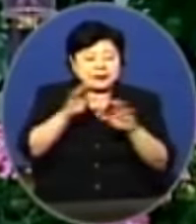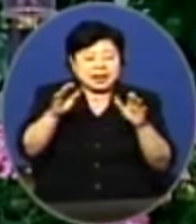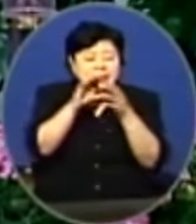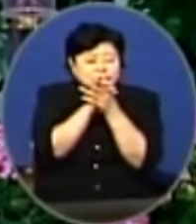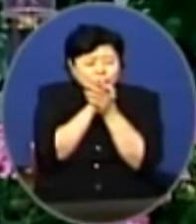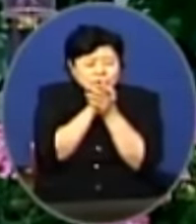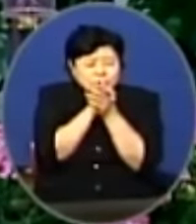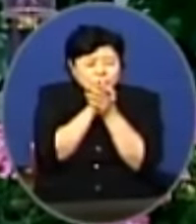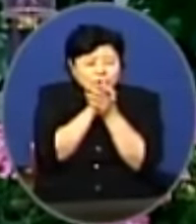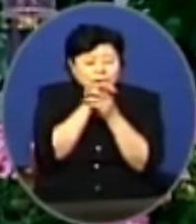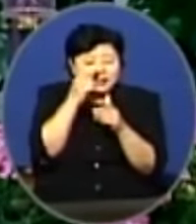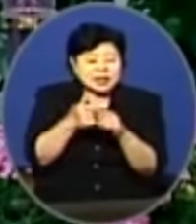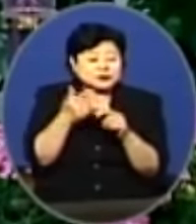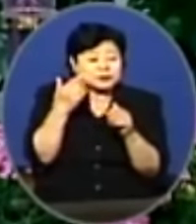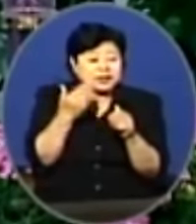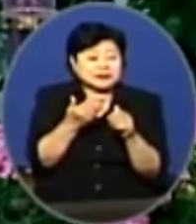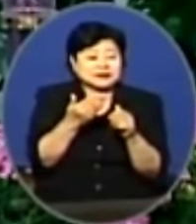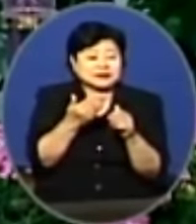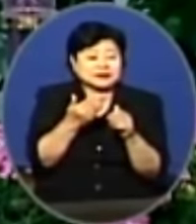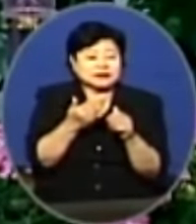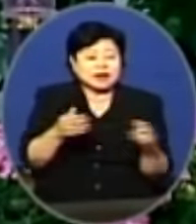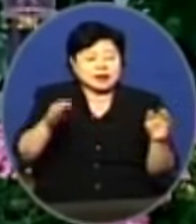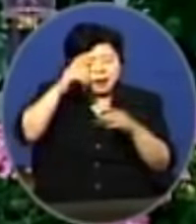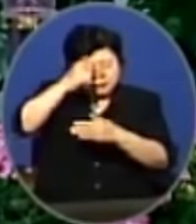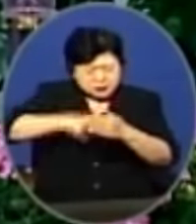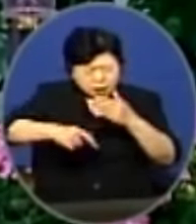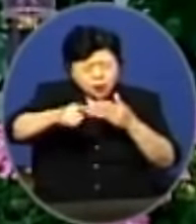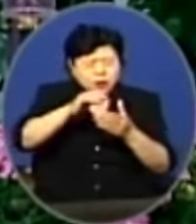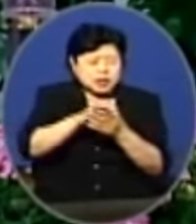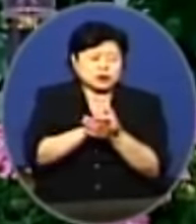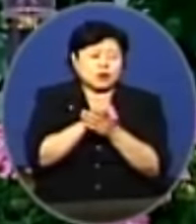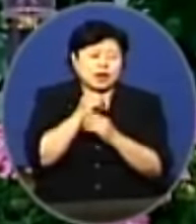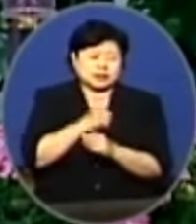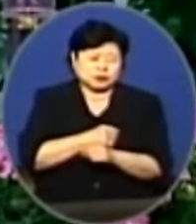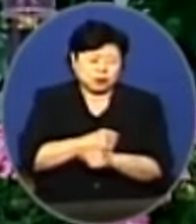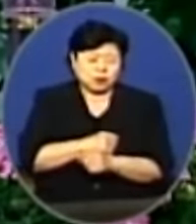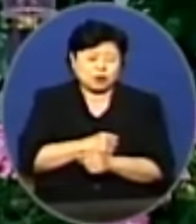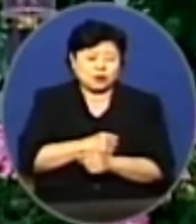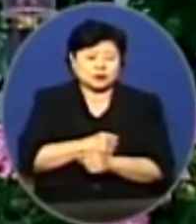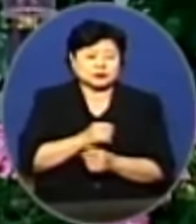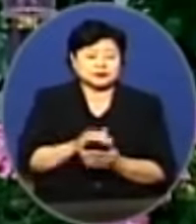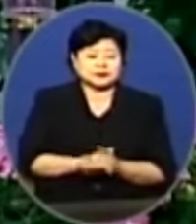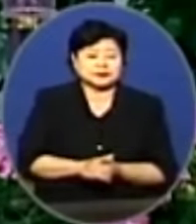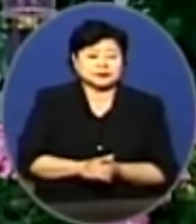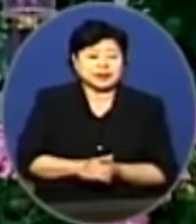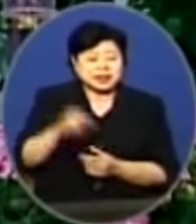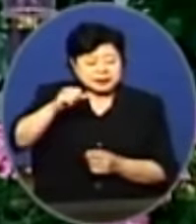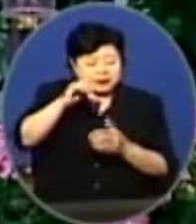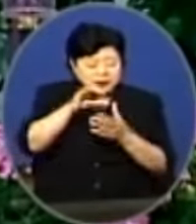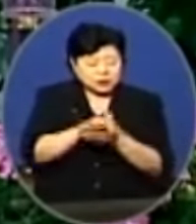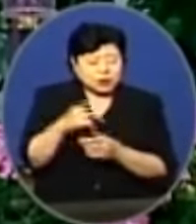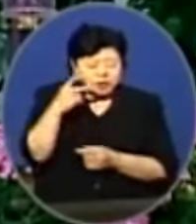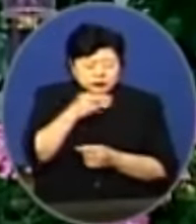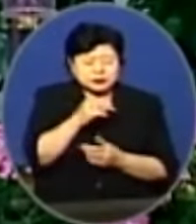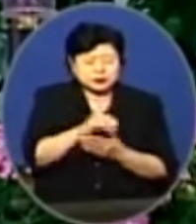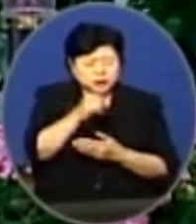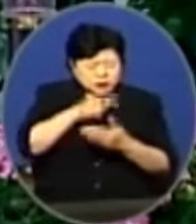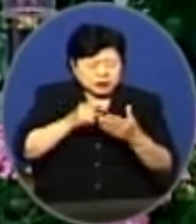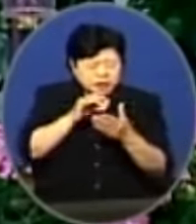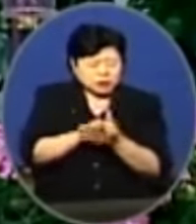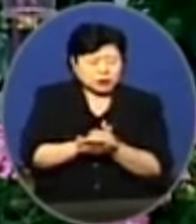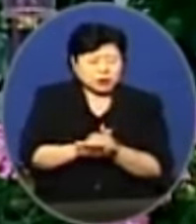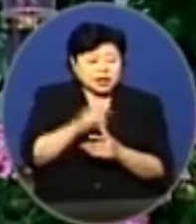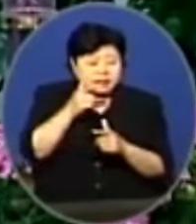하셨고 예수님이 밤을 새워가면서 산에서 기도하셨고 새벽기도, 금식기도, 철야기도들을